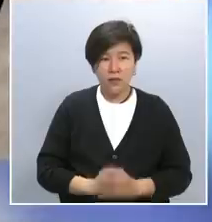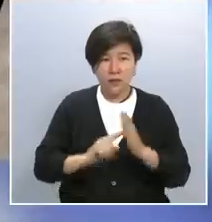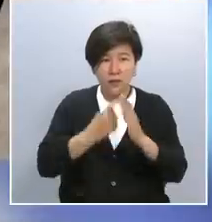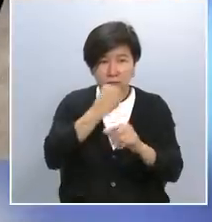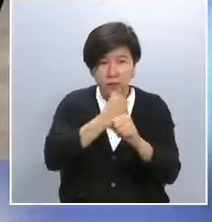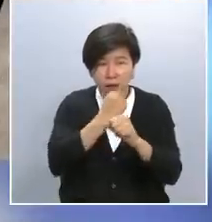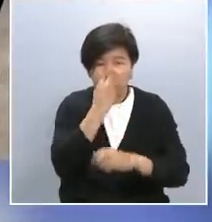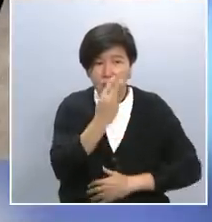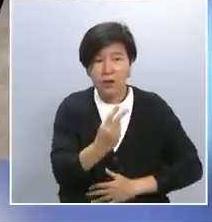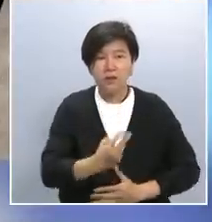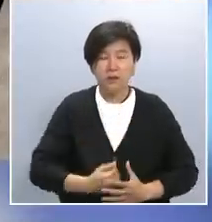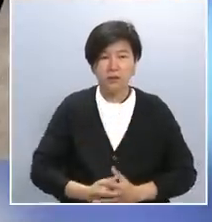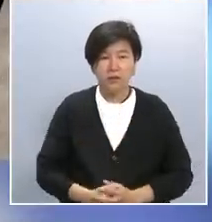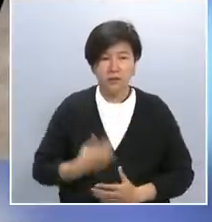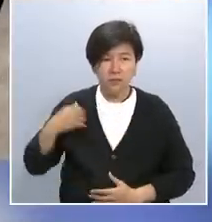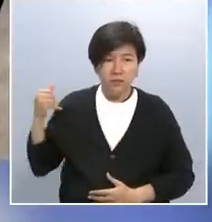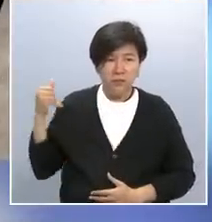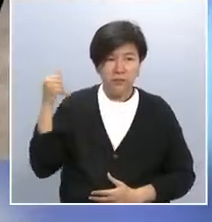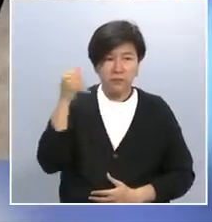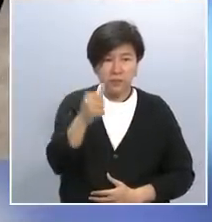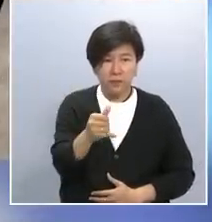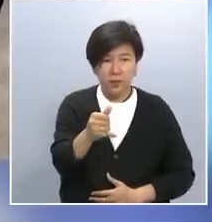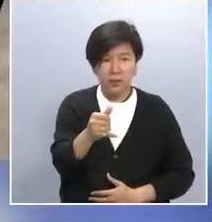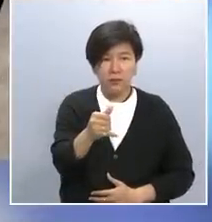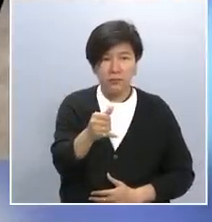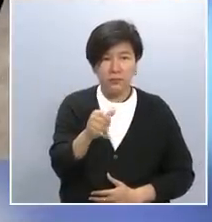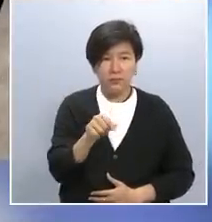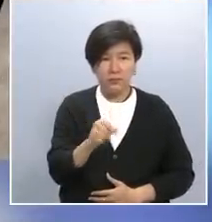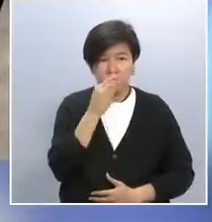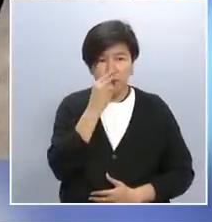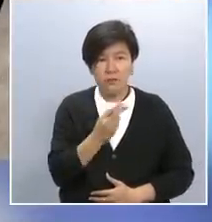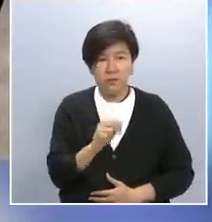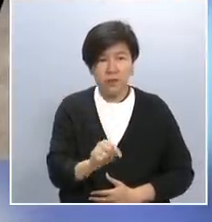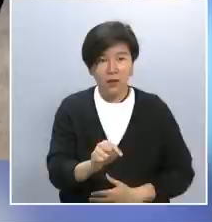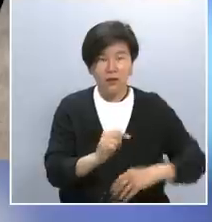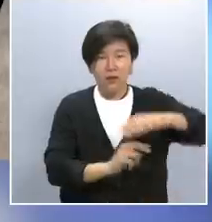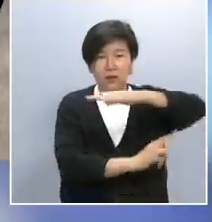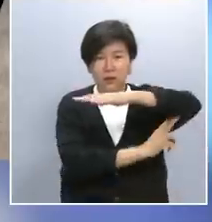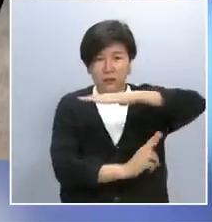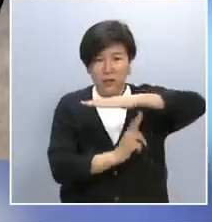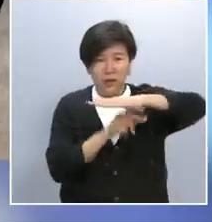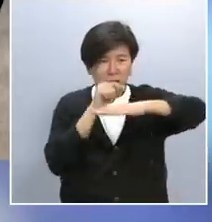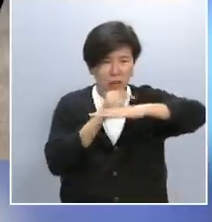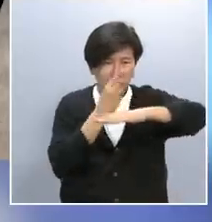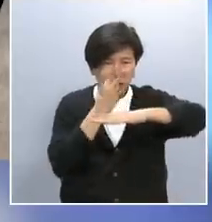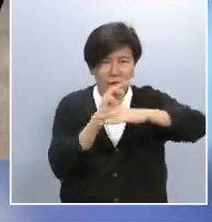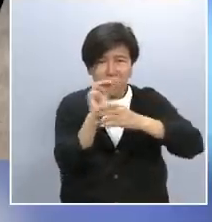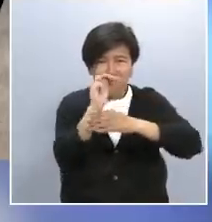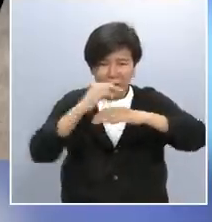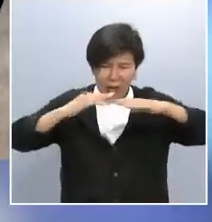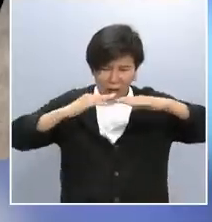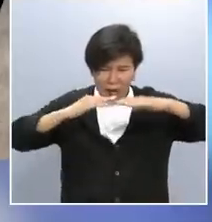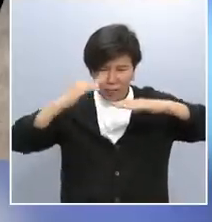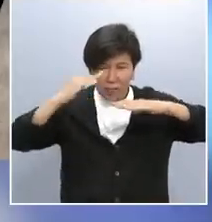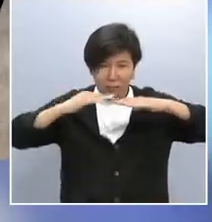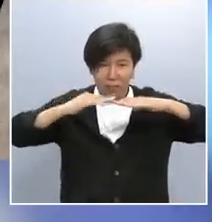ลงพื้นที่ฮะไปดูนี่แหละครับแล้วปรากฏว่าไปเจอวัดสะพานแห่งหนึ่งเนี่ยนะฮะมันชำรุดทรุด